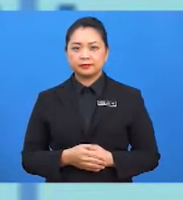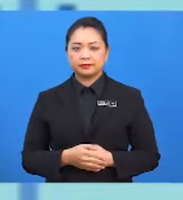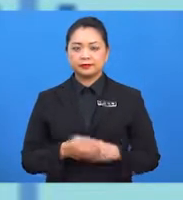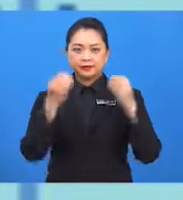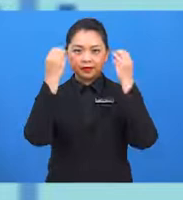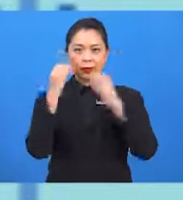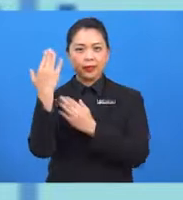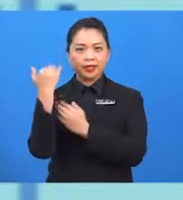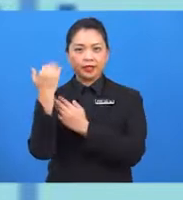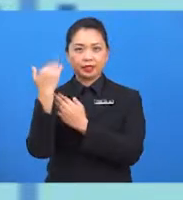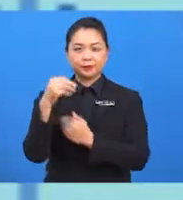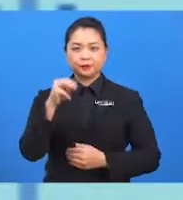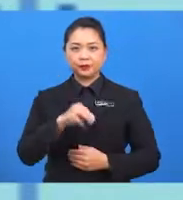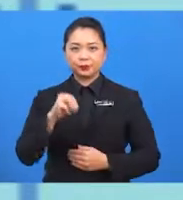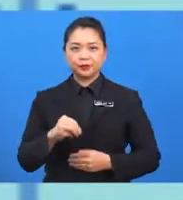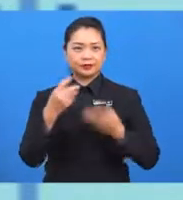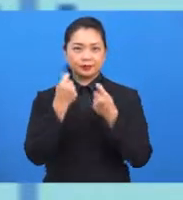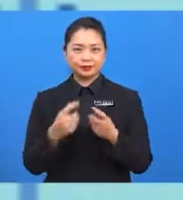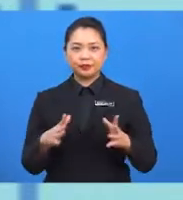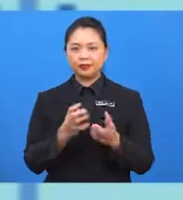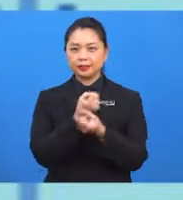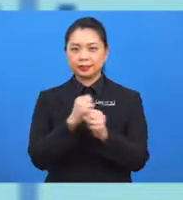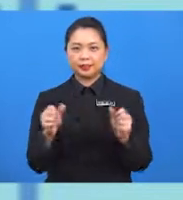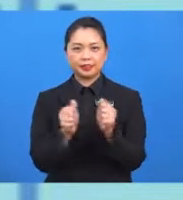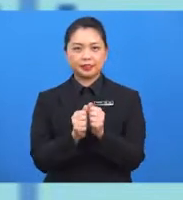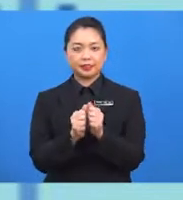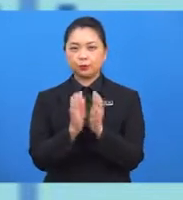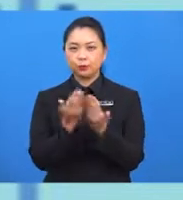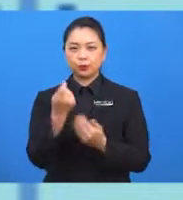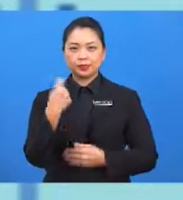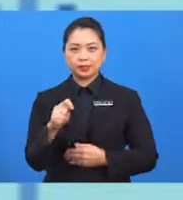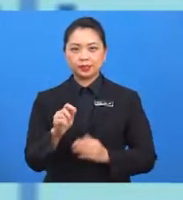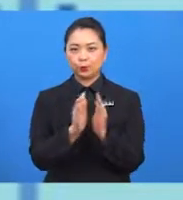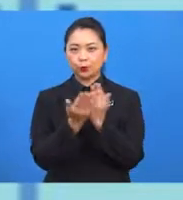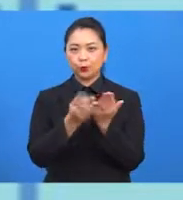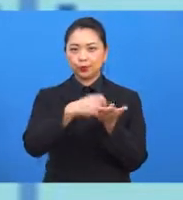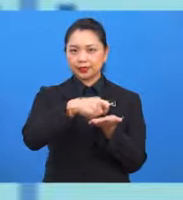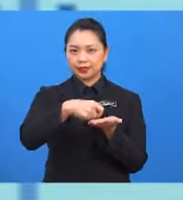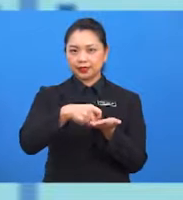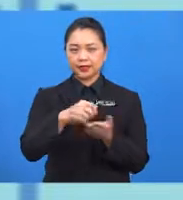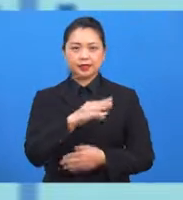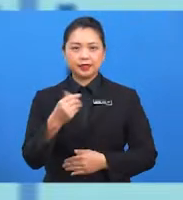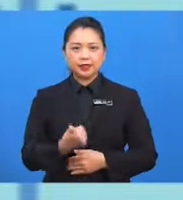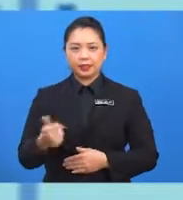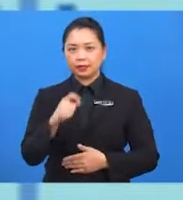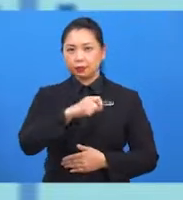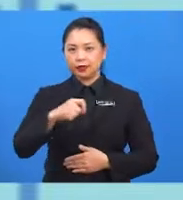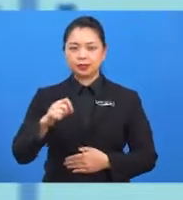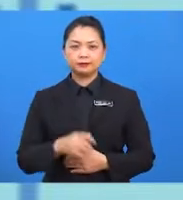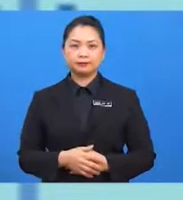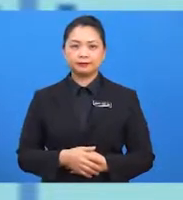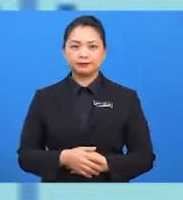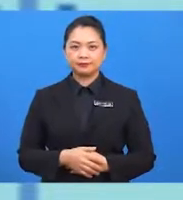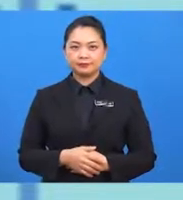Hai Cikgu harap murid-murid telah bersedia dengan buku teks buku catatan dan alat tulis